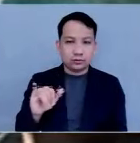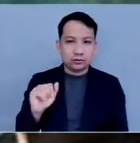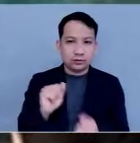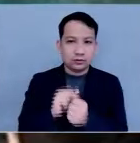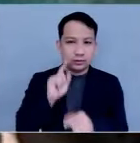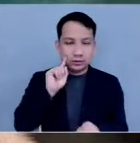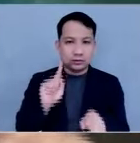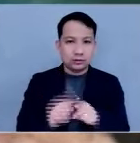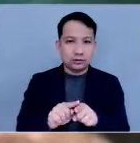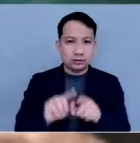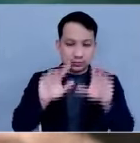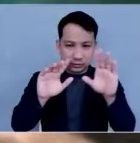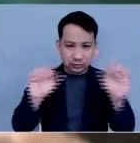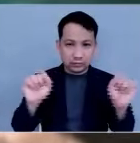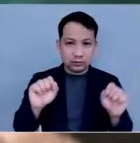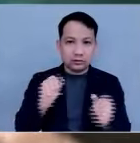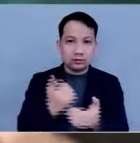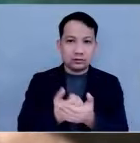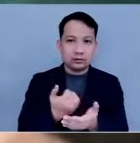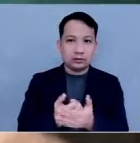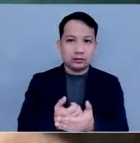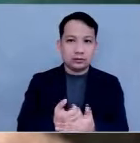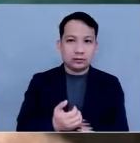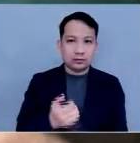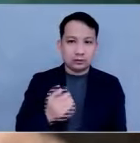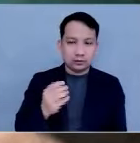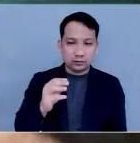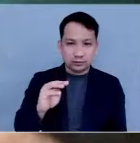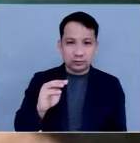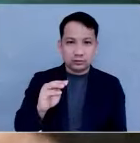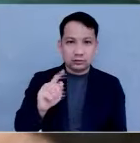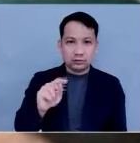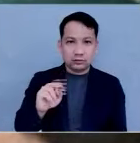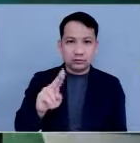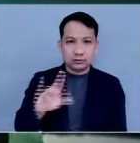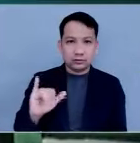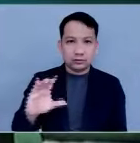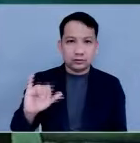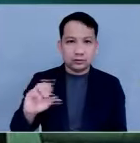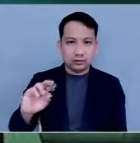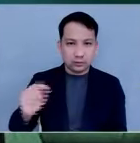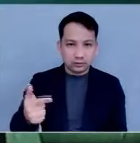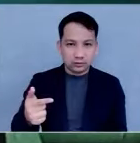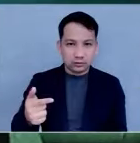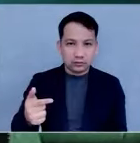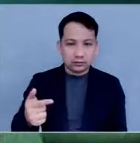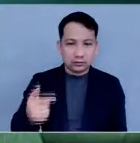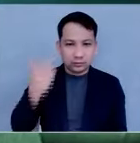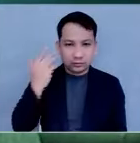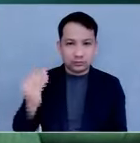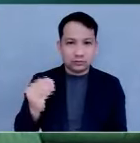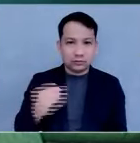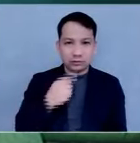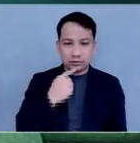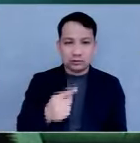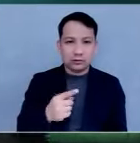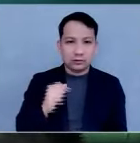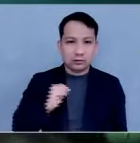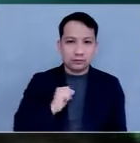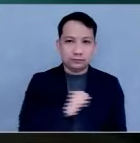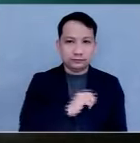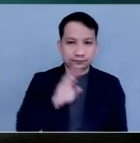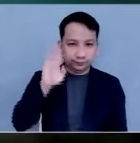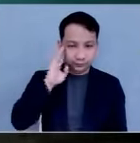dating Presidential Economic Advisor Michael Yang na si Tony Yang. Sa gitna ng hearing, binasa naman ni Senador Bato de la